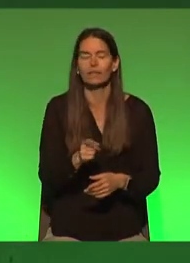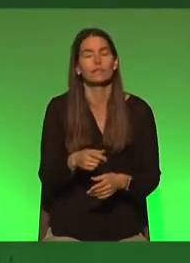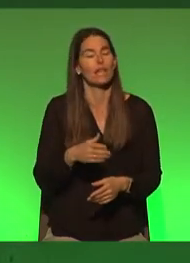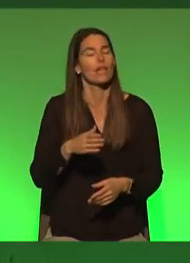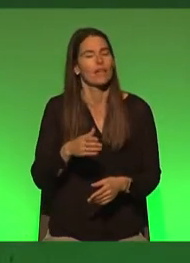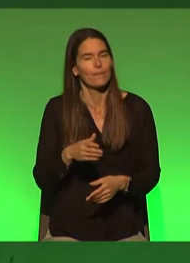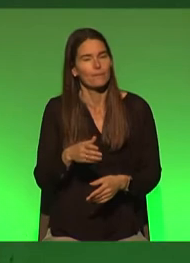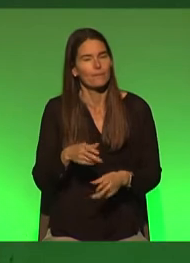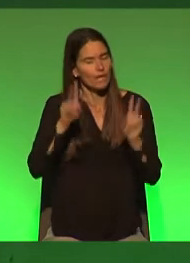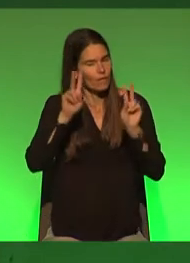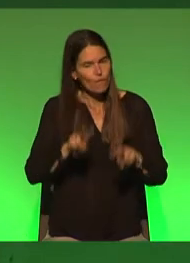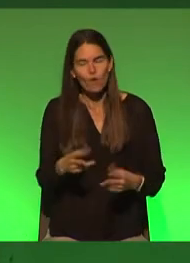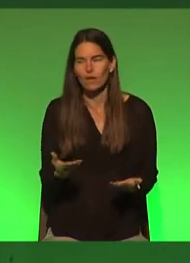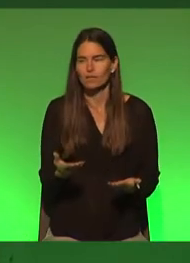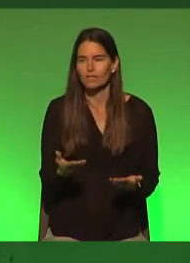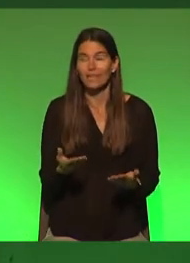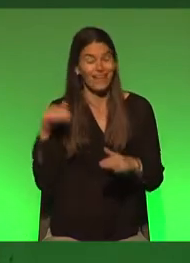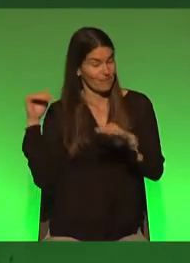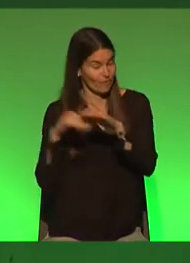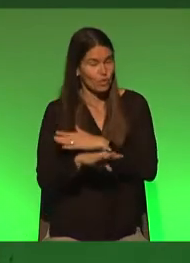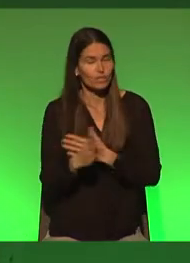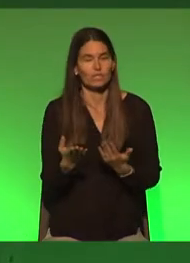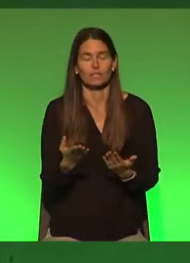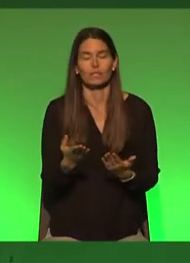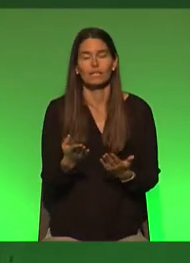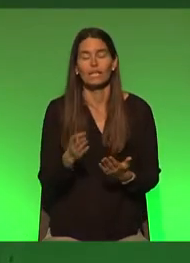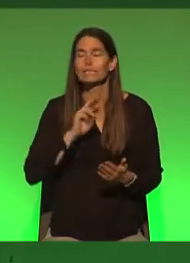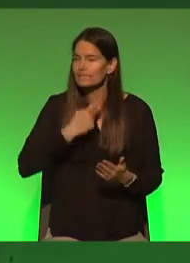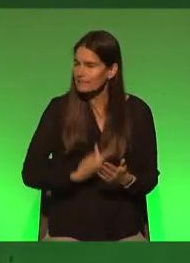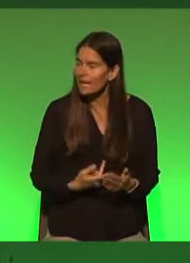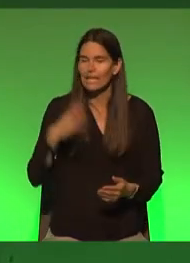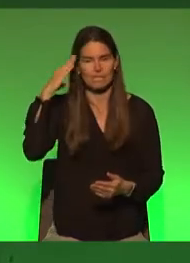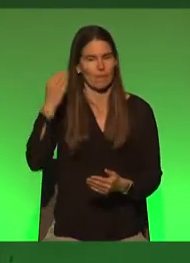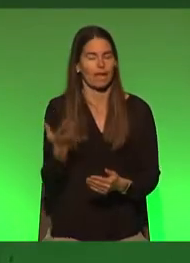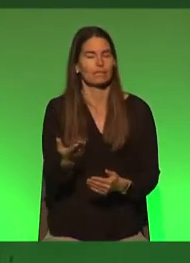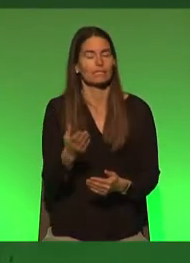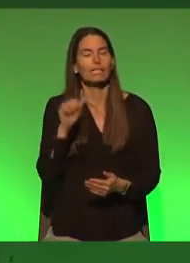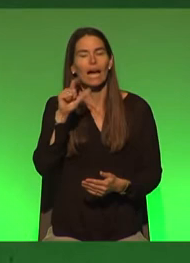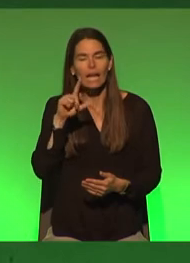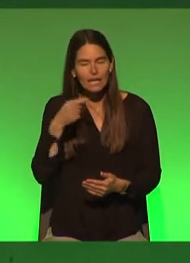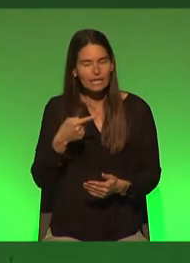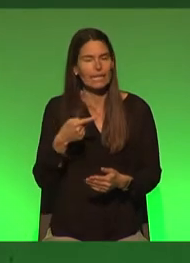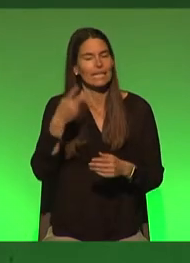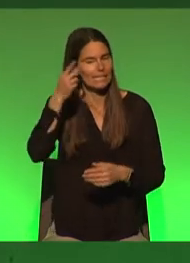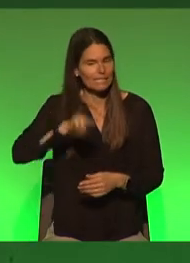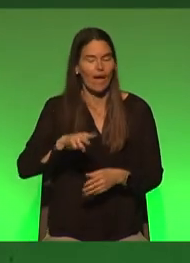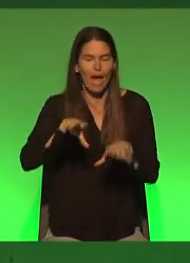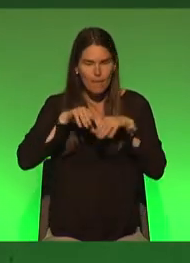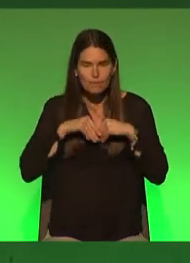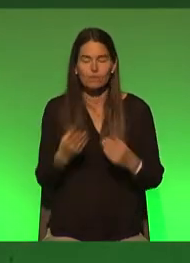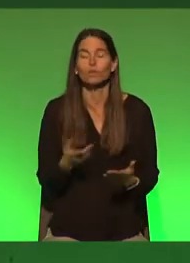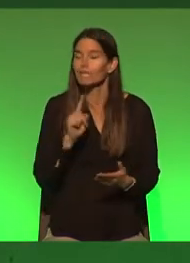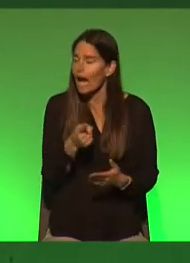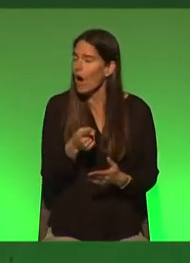Würde der Geflüchteten, des Transmannes, des ALG-2-Beziehers ist unantastbar. Die Würde